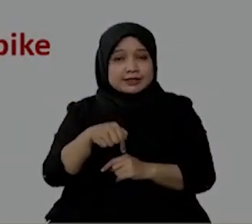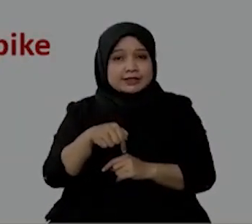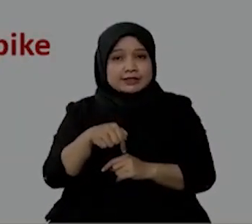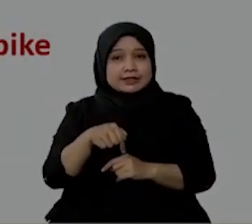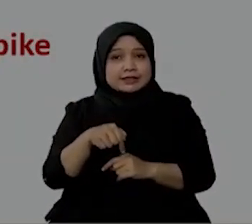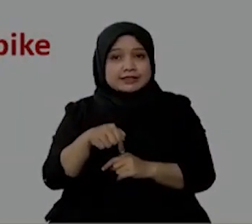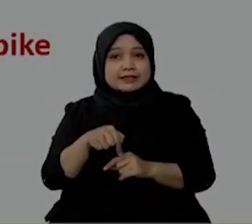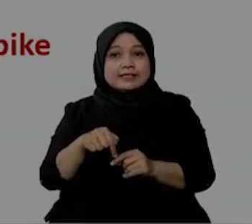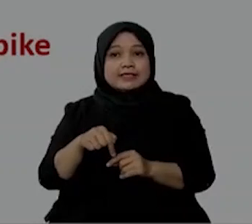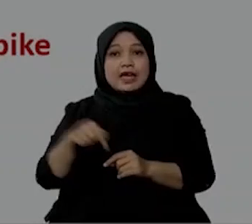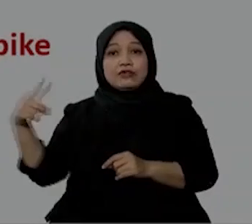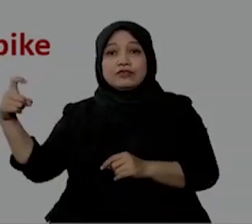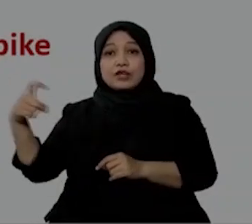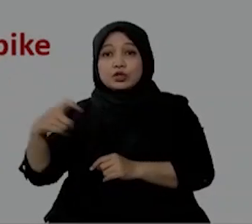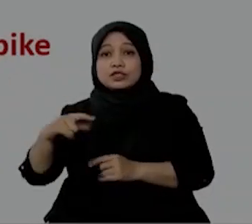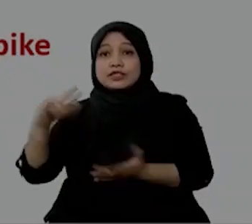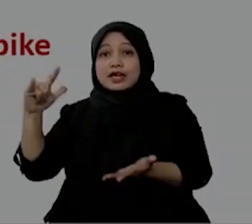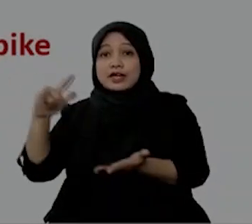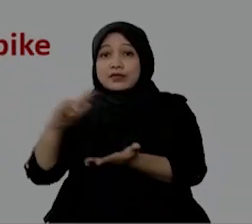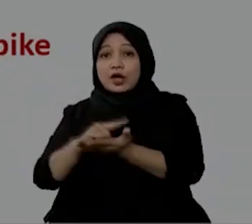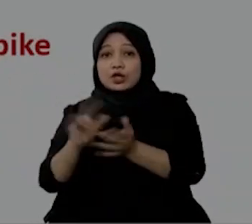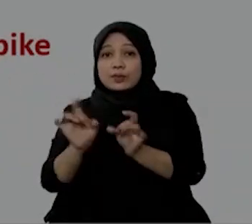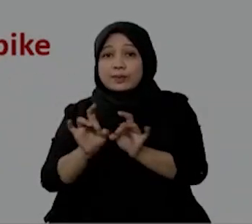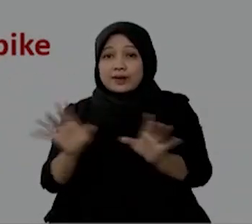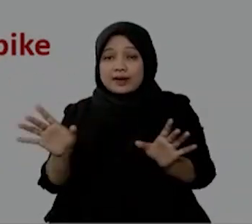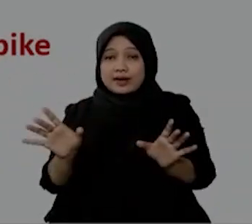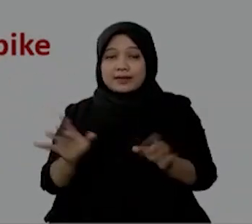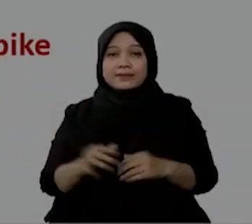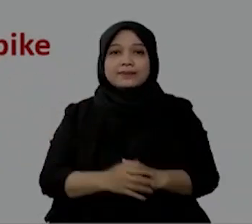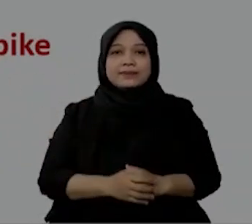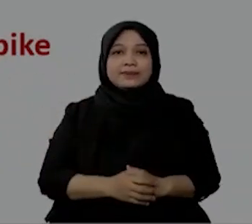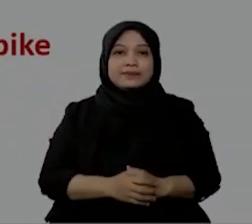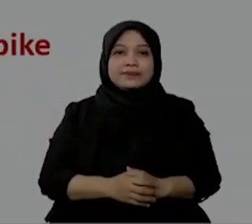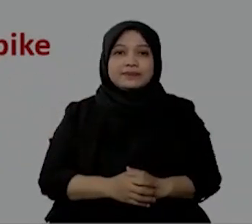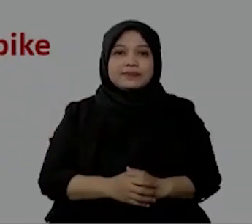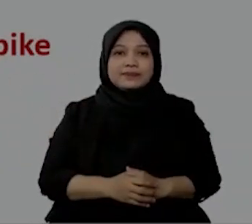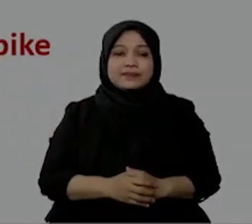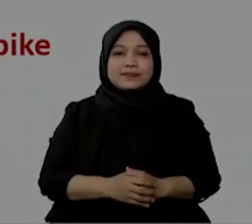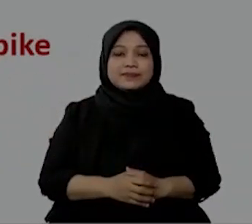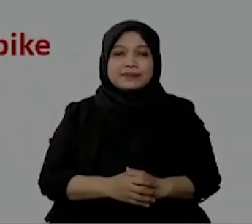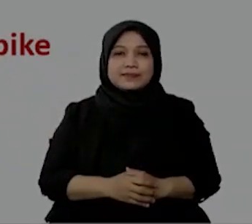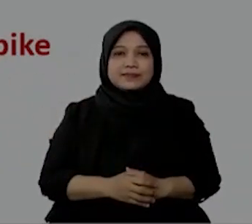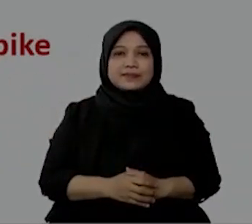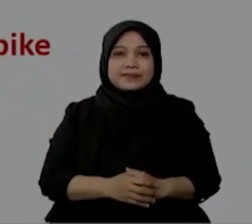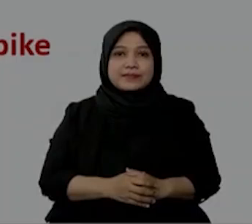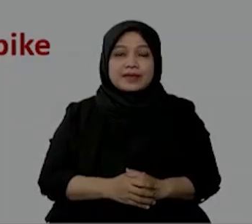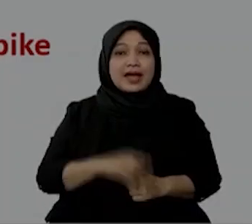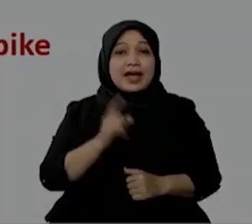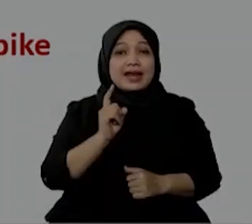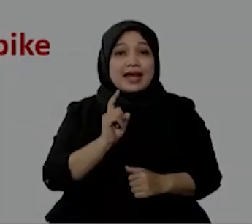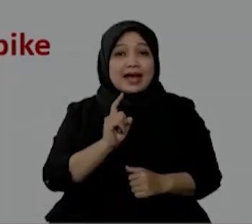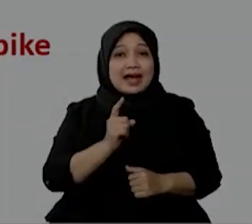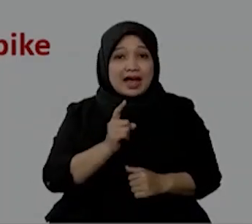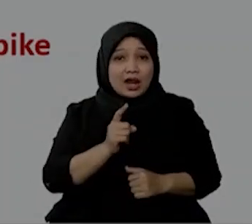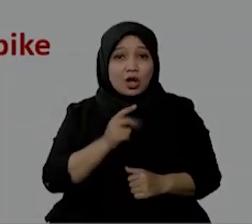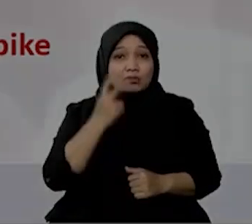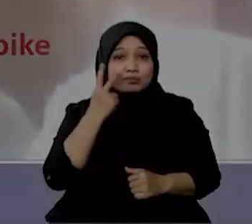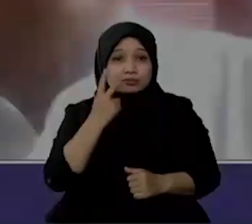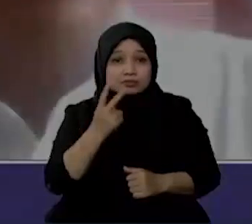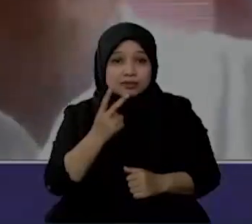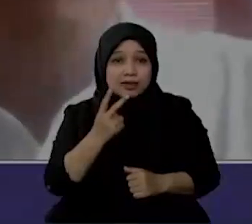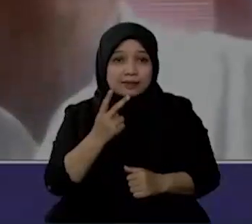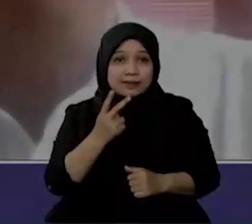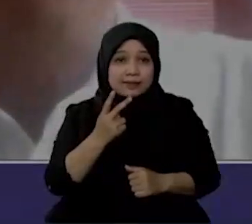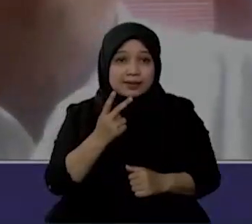perbedaan dengan Wuhan tidak pada reseptor binding site. Jadi kalau berubah pada binding site,